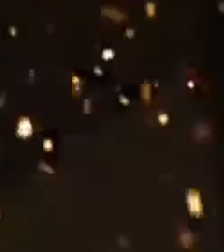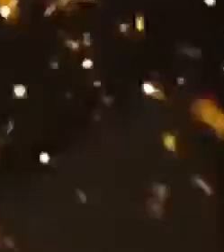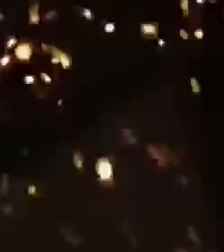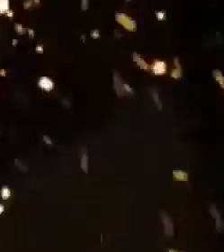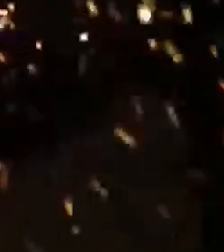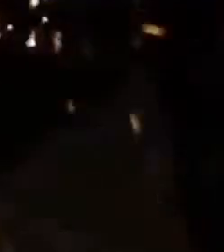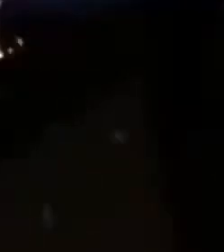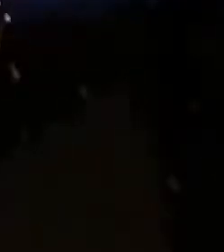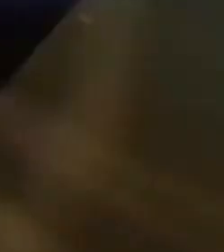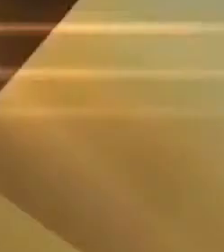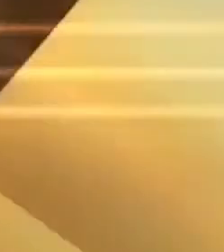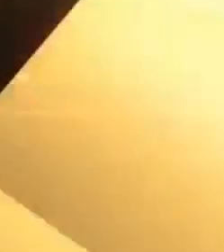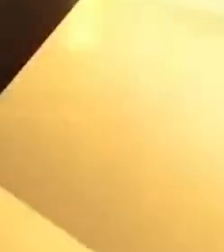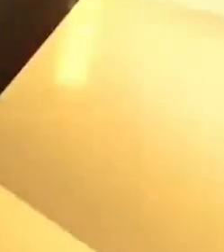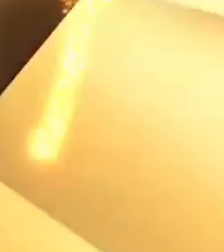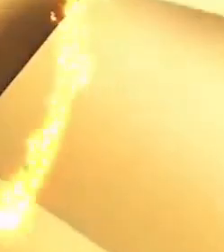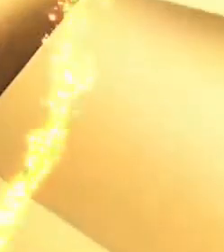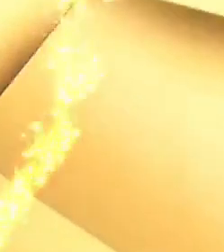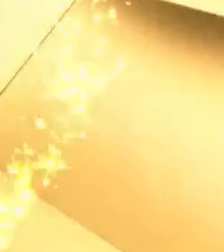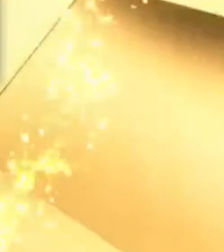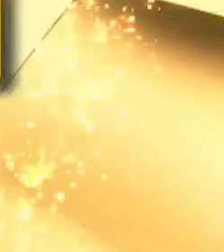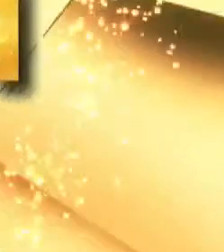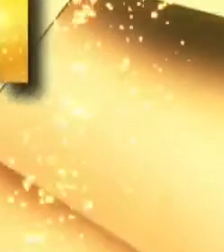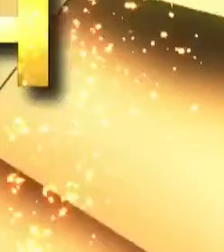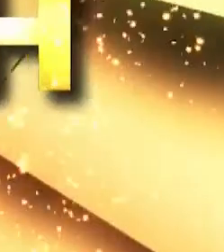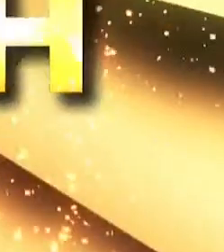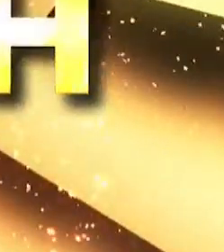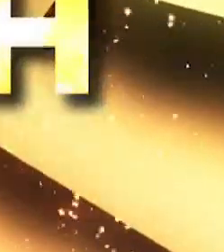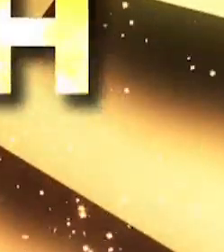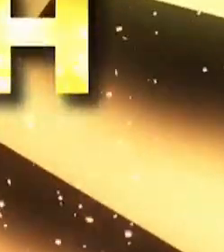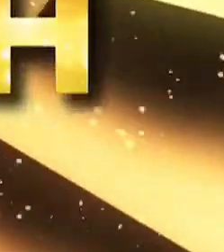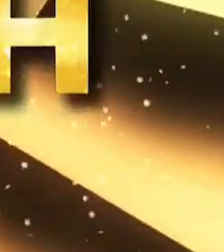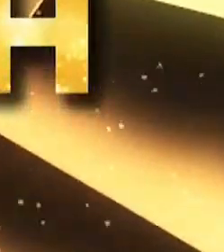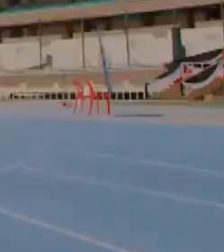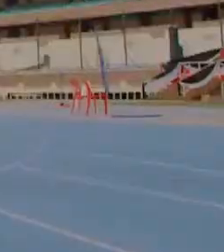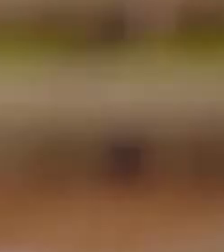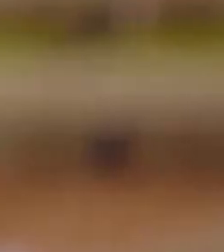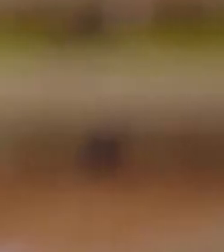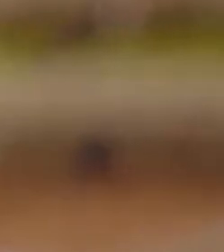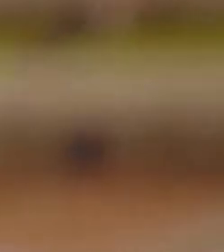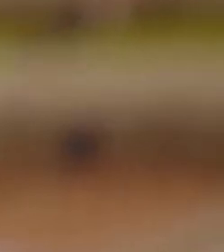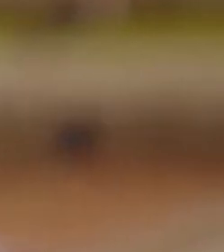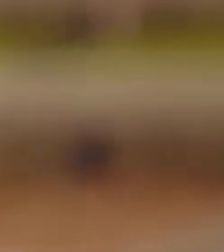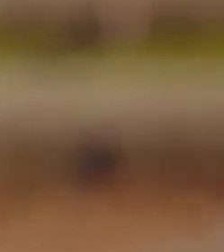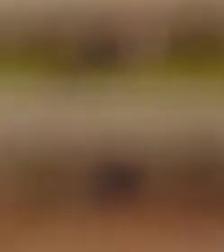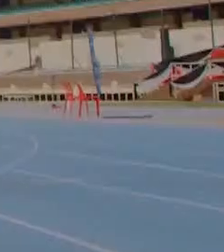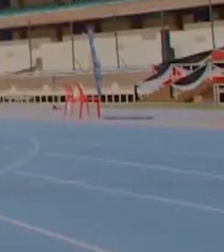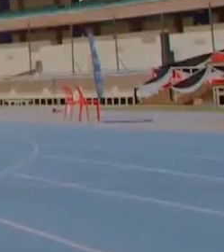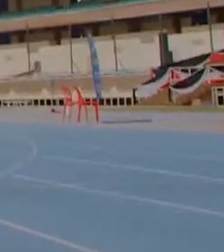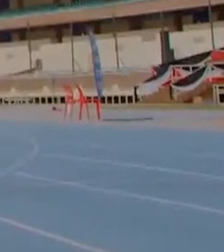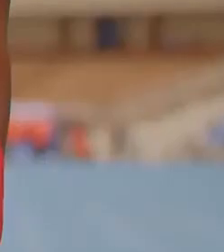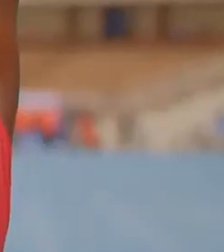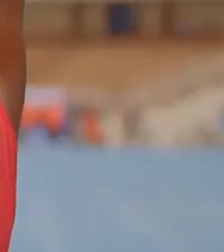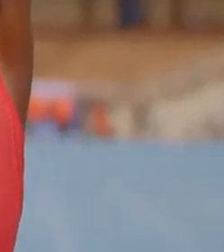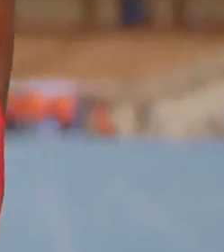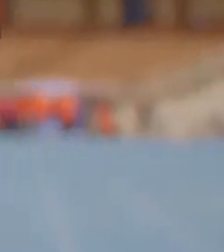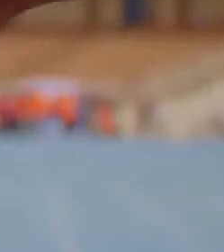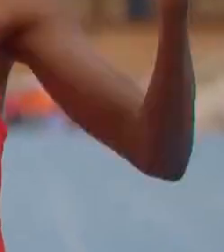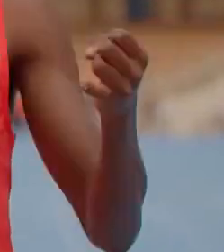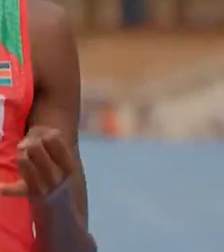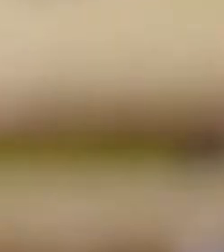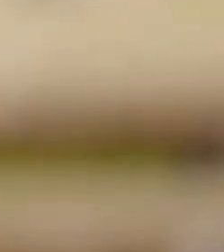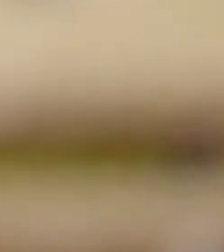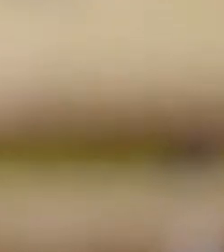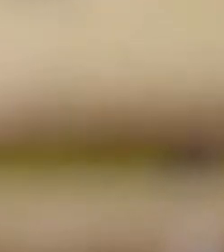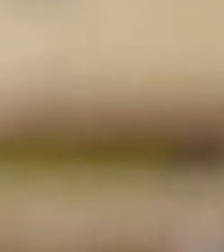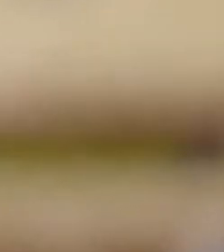Changamka leo, changamka cheza loto, shinda loto leo. Unaitwa nani? Naitwa Kiptriki. Tunataka